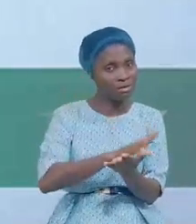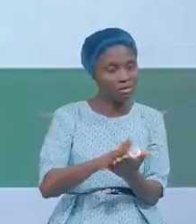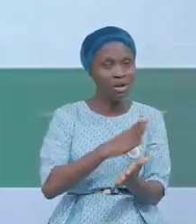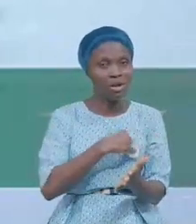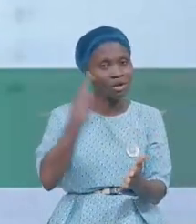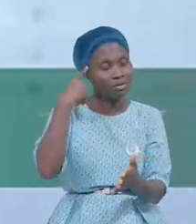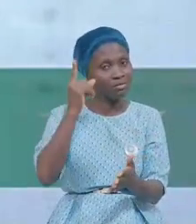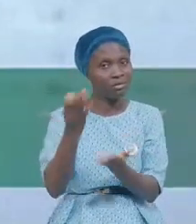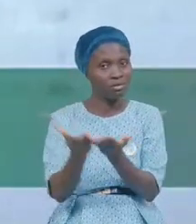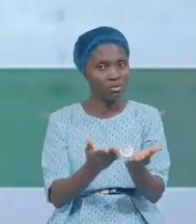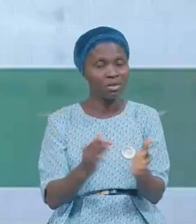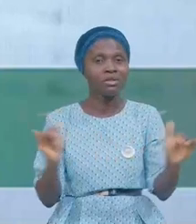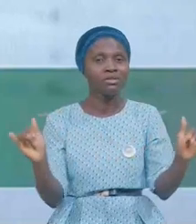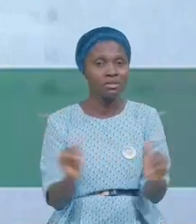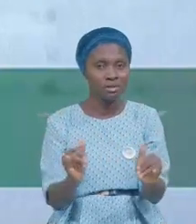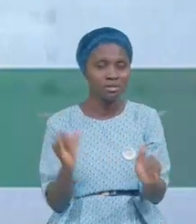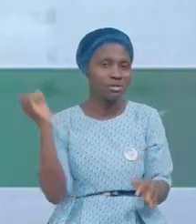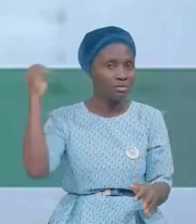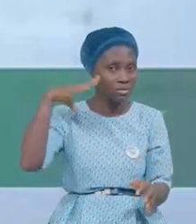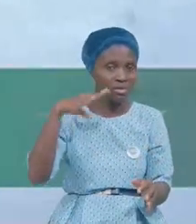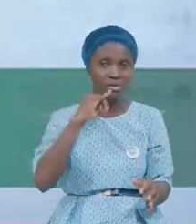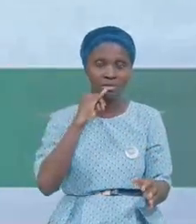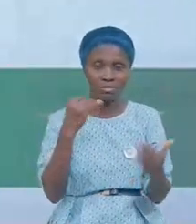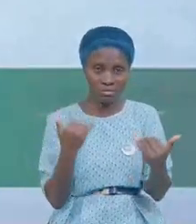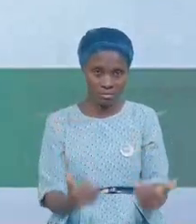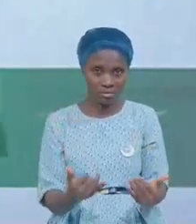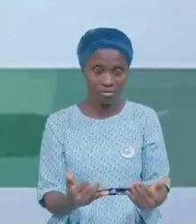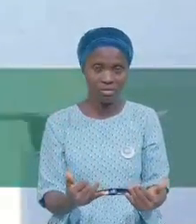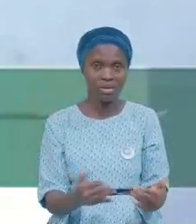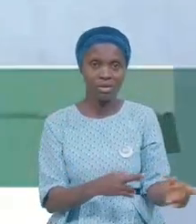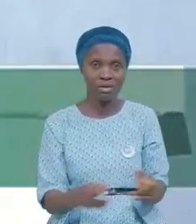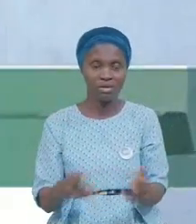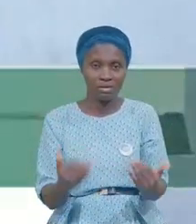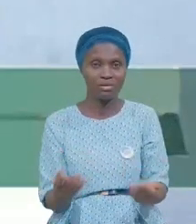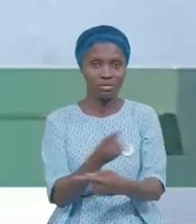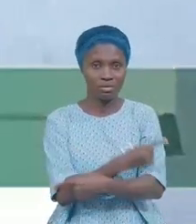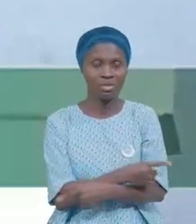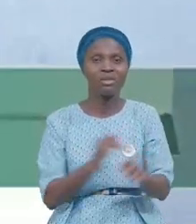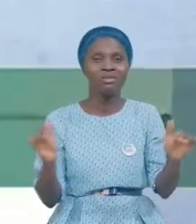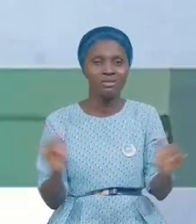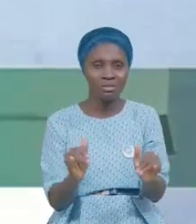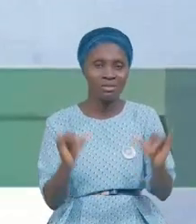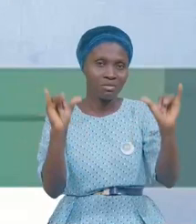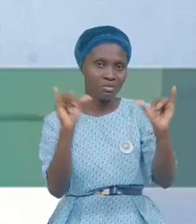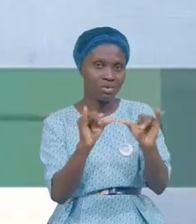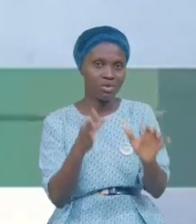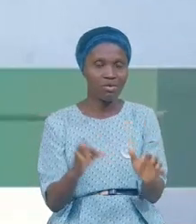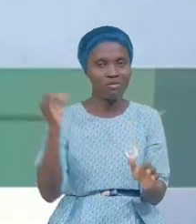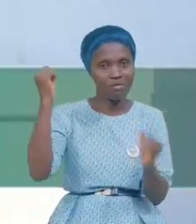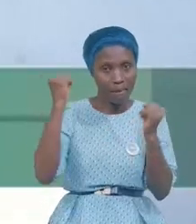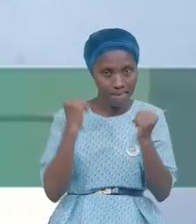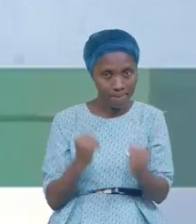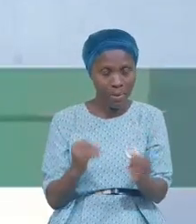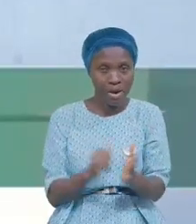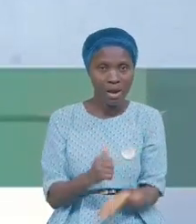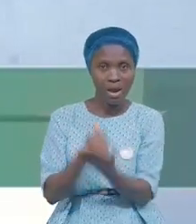salut, c'est la même mesure disponible, même mesure de puissance qui nous amène